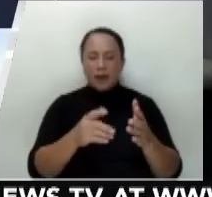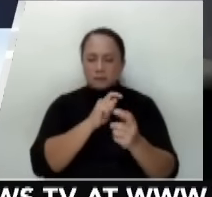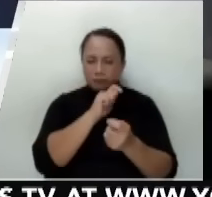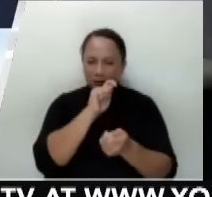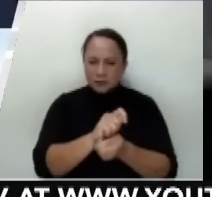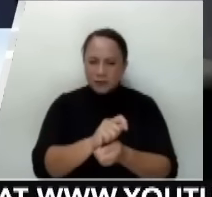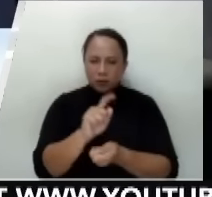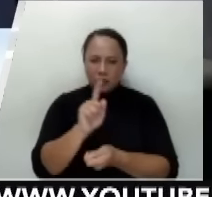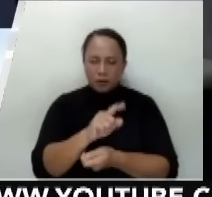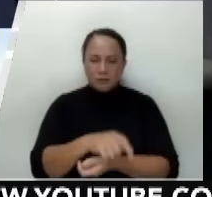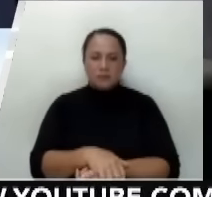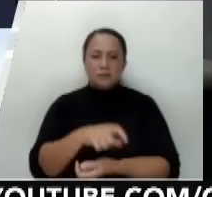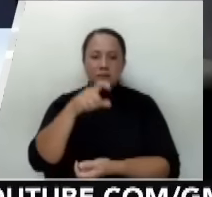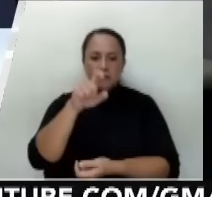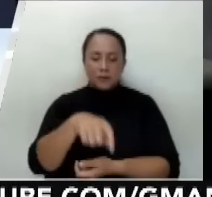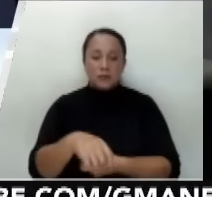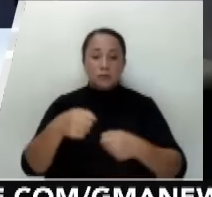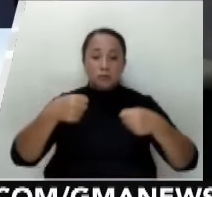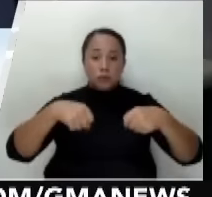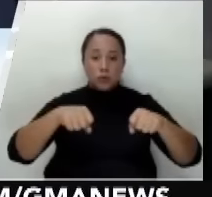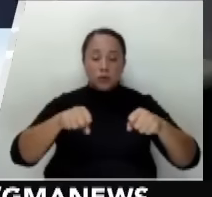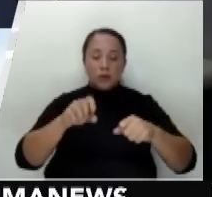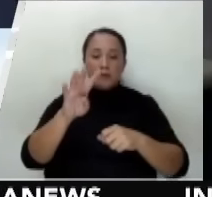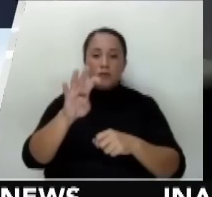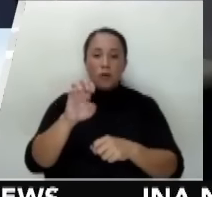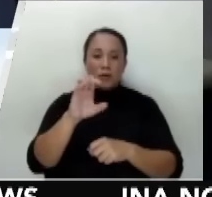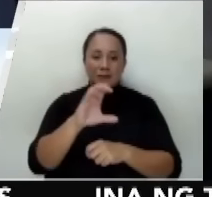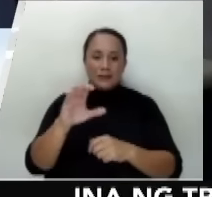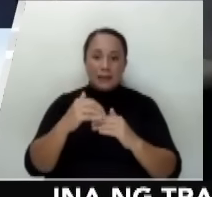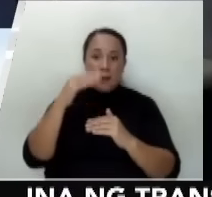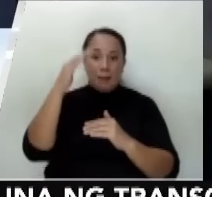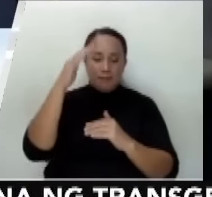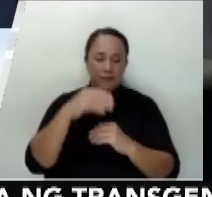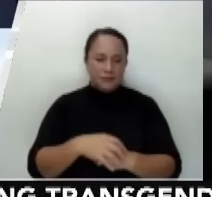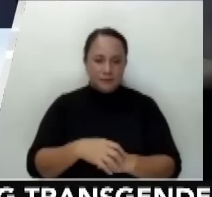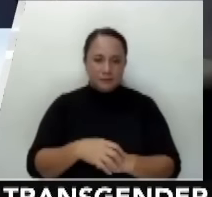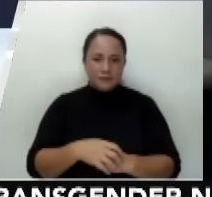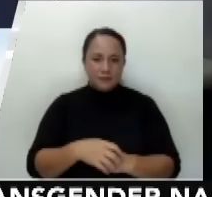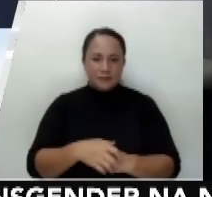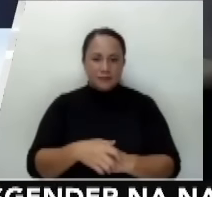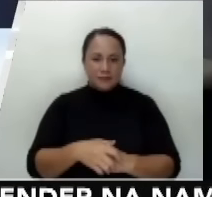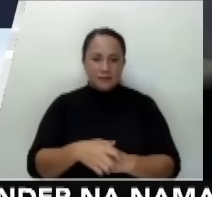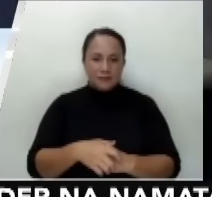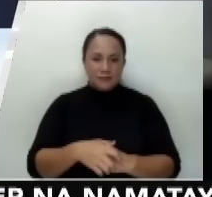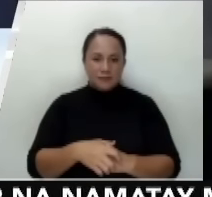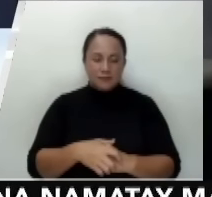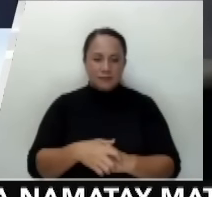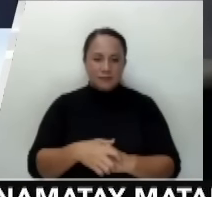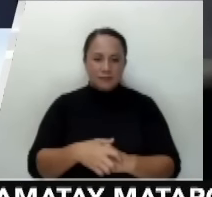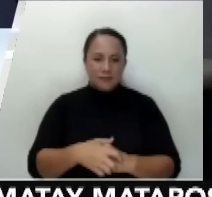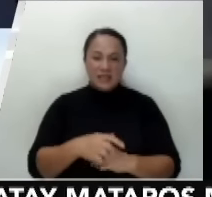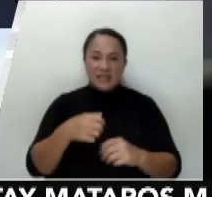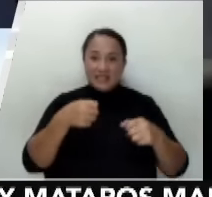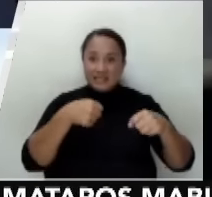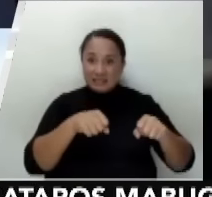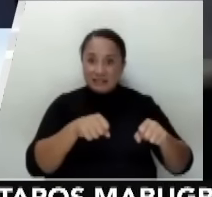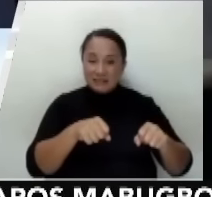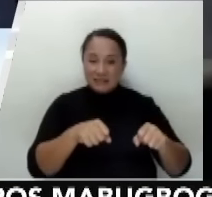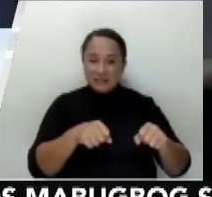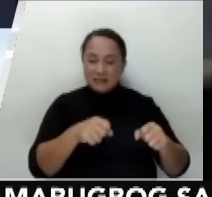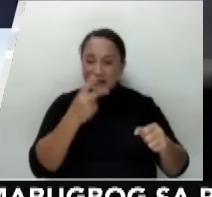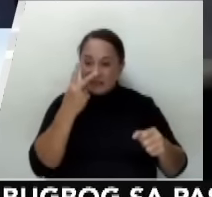ang motor lang dapat dyan ay 400cc above. So, yung ating rider, nakita naman natin